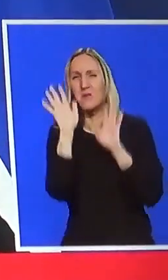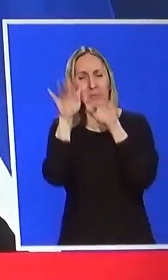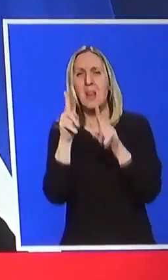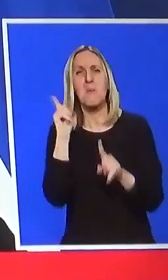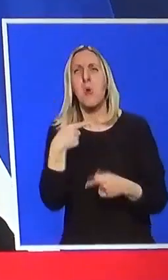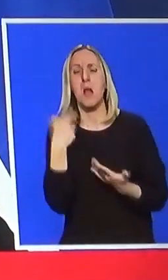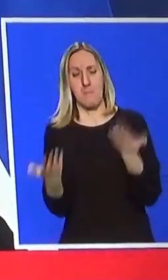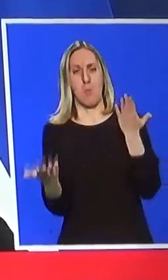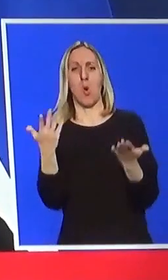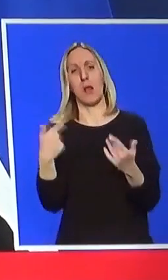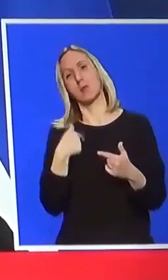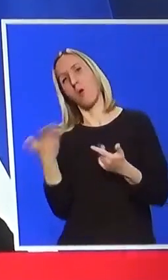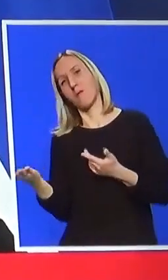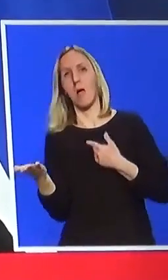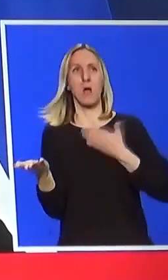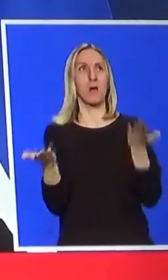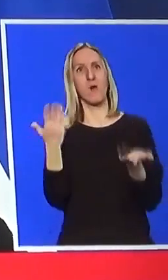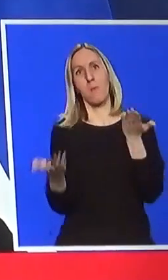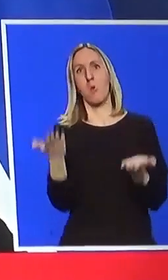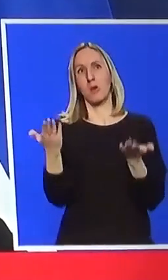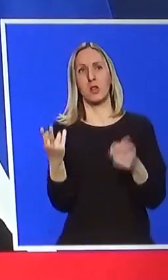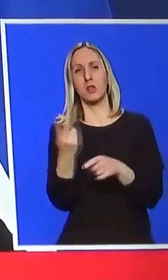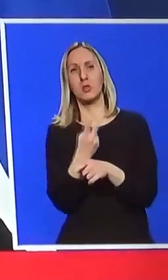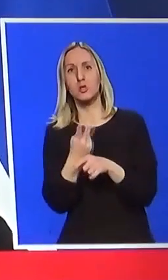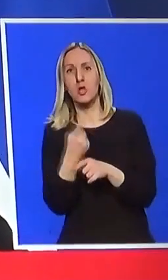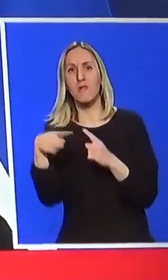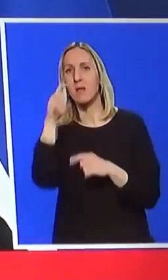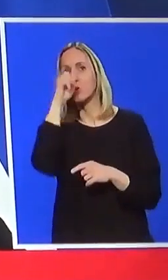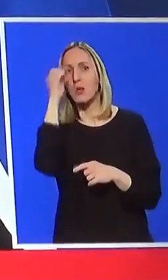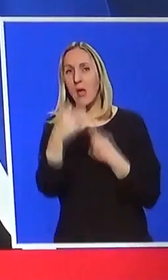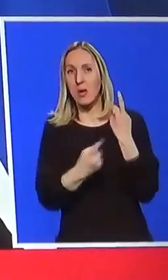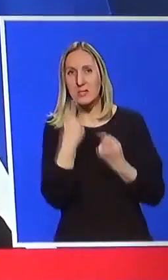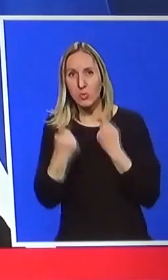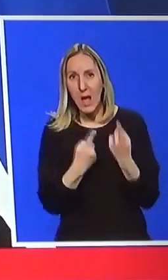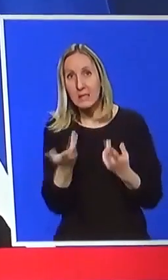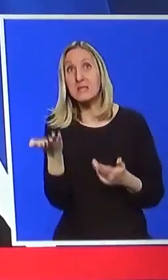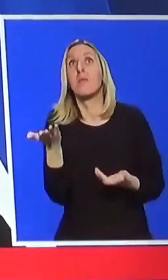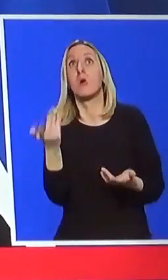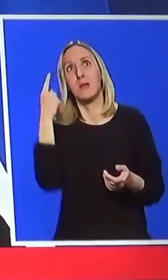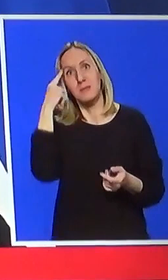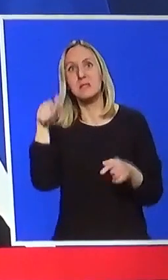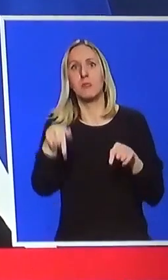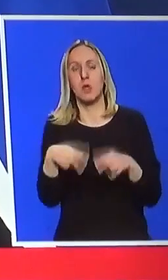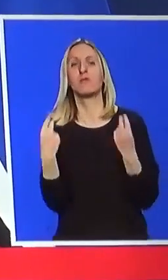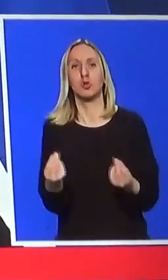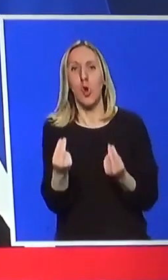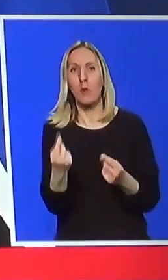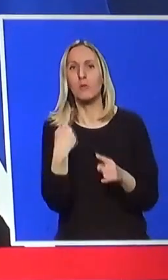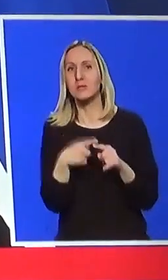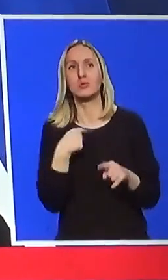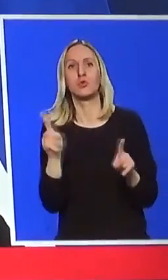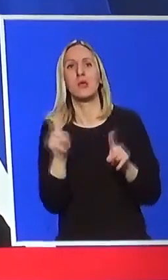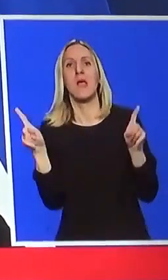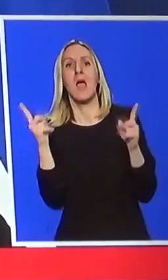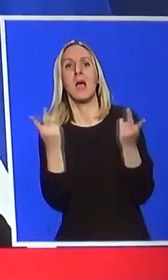poredimo ni sa kim, ni sa zemljama gdje su najgori scenariji, pa da onda mislimo da je kod nas dobro zato što nemamo